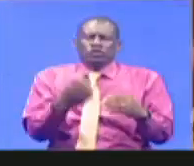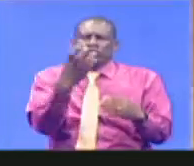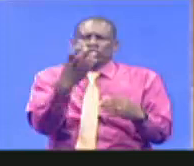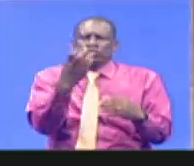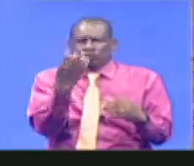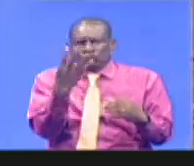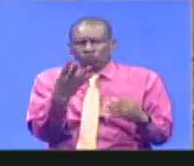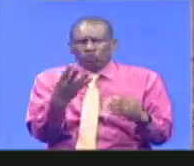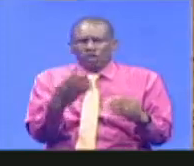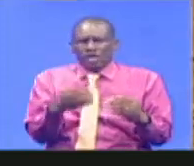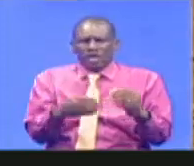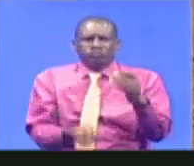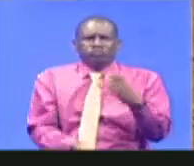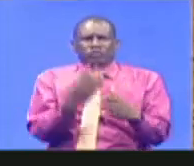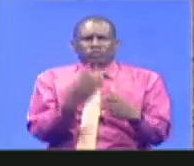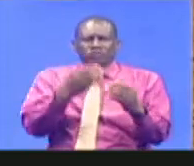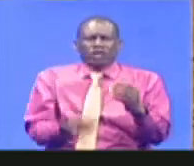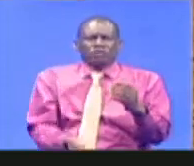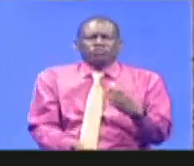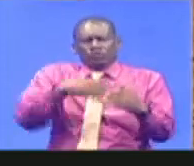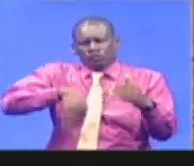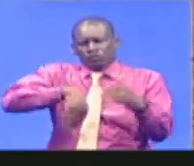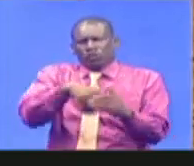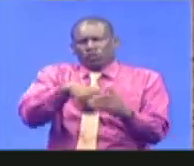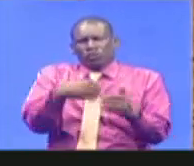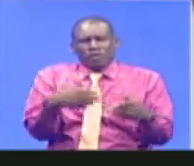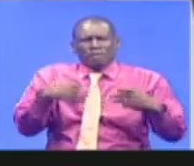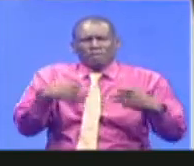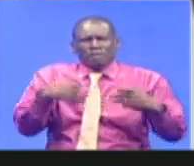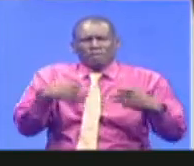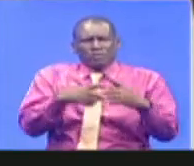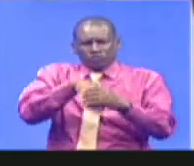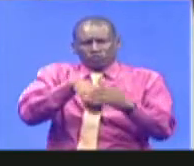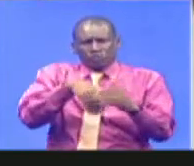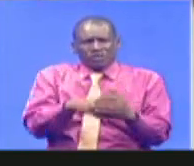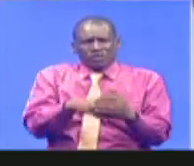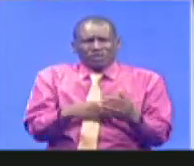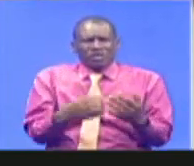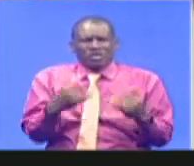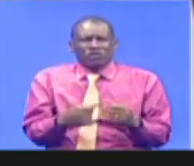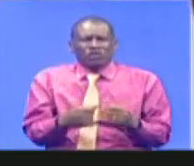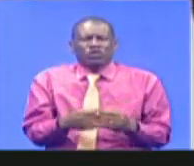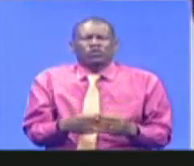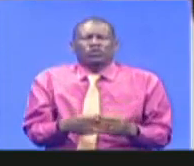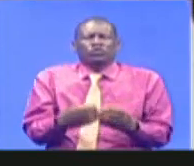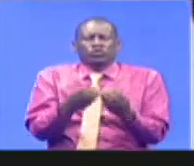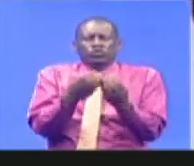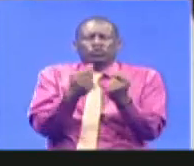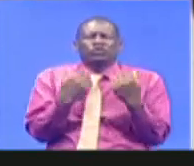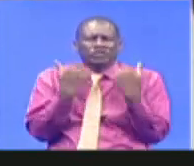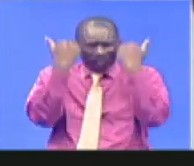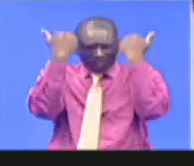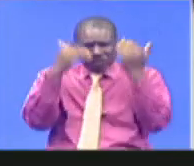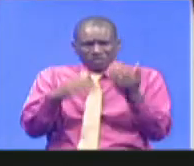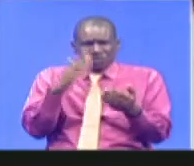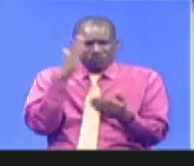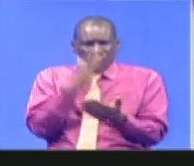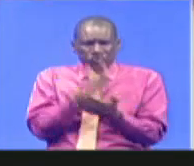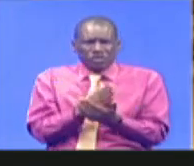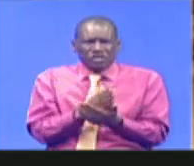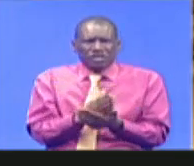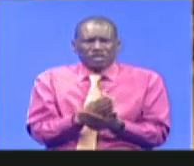team, nikaanzisha mpira pale, watu wakaanza kucheza, at least ile kutoa stress, kwa sababu kwa kweli ilikuwa